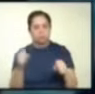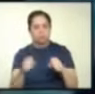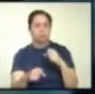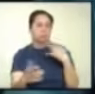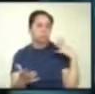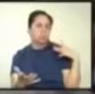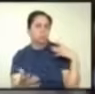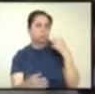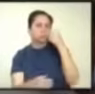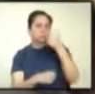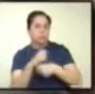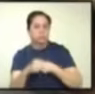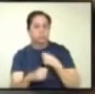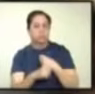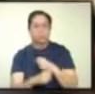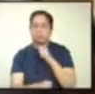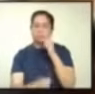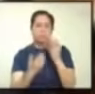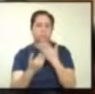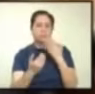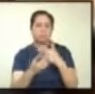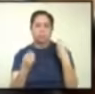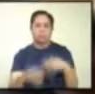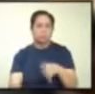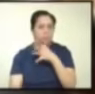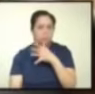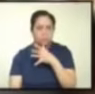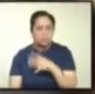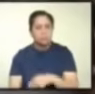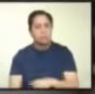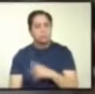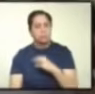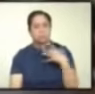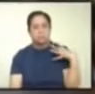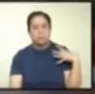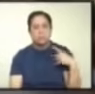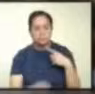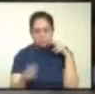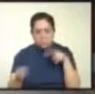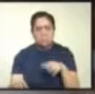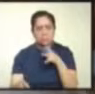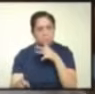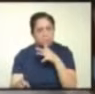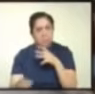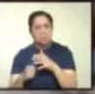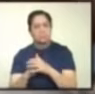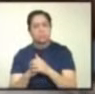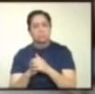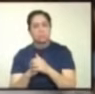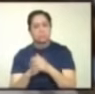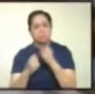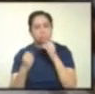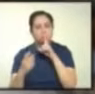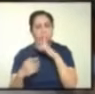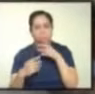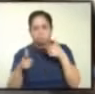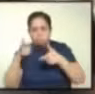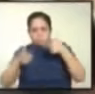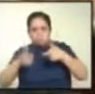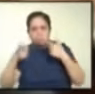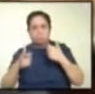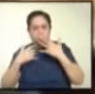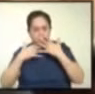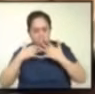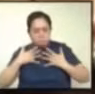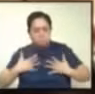dekadang paghihintay. Hindi madali yung mawalan ng ina at pagkatapos makita mo yung ina mo na puno ng bala,